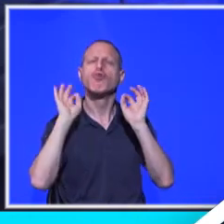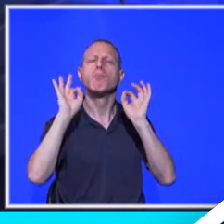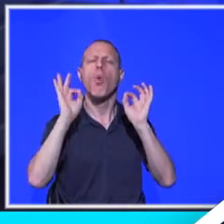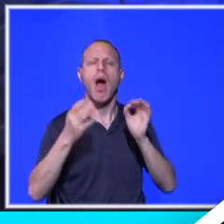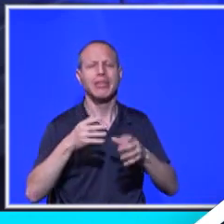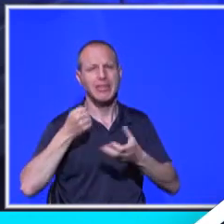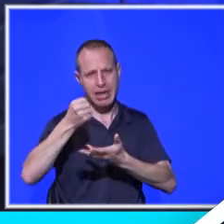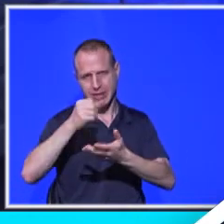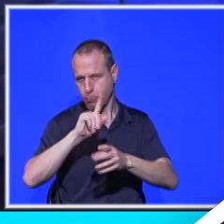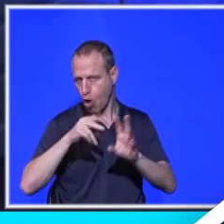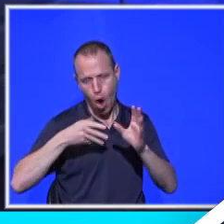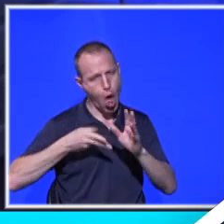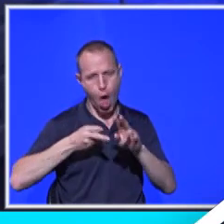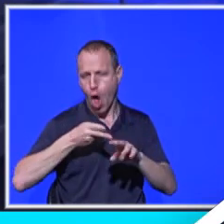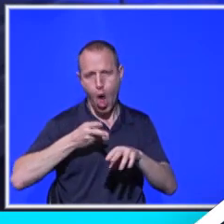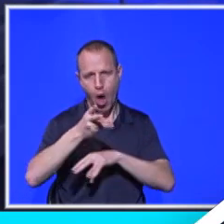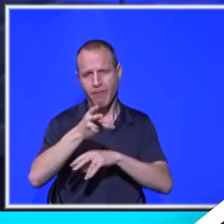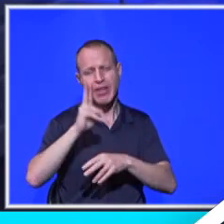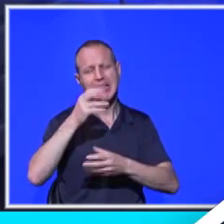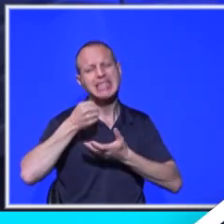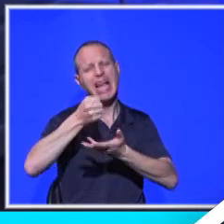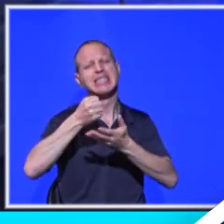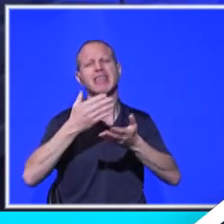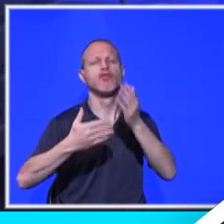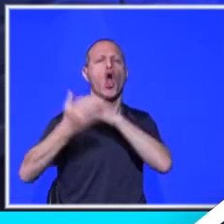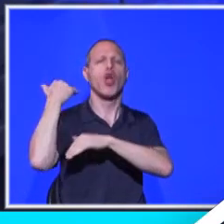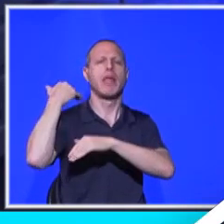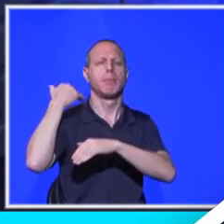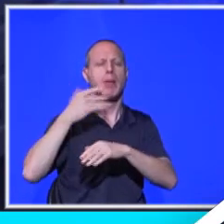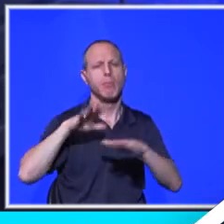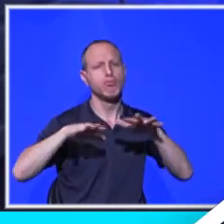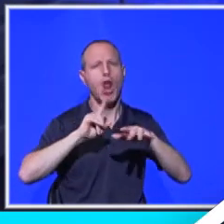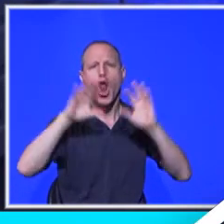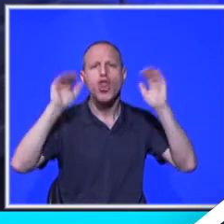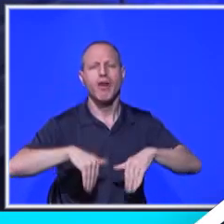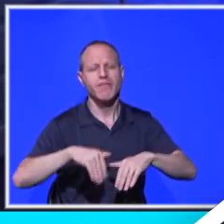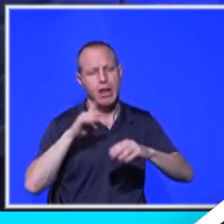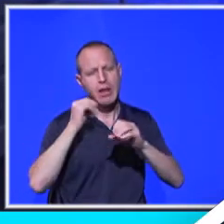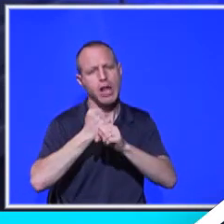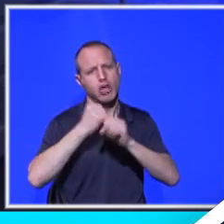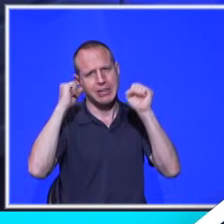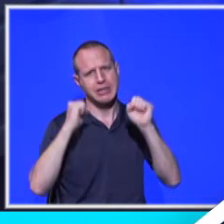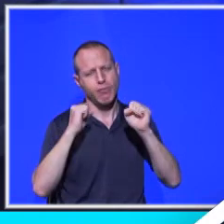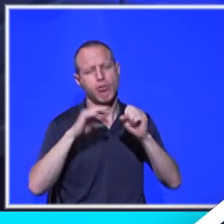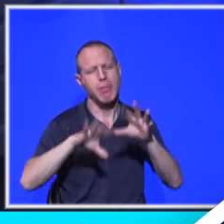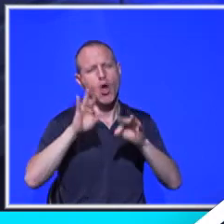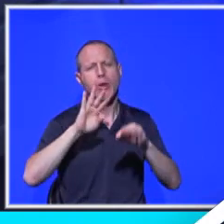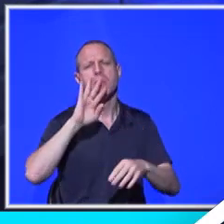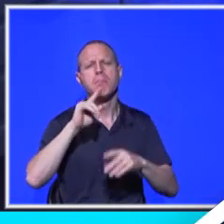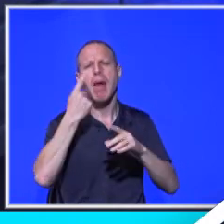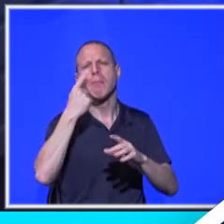תקציב אם לא עובר אז הולכים לפי התקציב הקודם, אבל הממשלה לא נופלת, כל זה כדי ליצור יציבות. בחירות פעם בארבע שנים ולא יותר. אי